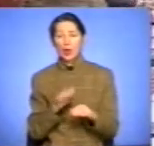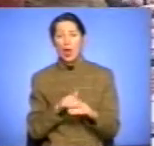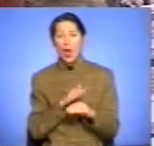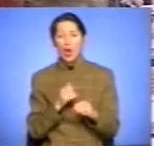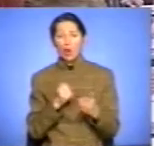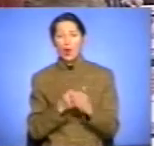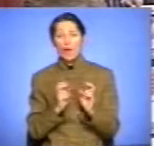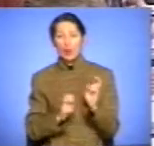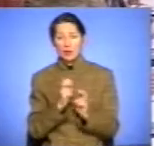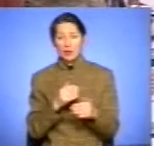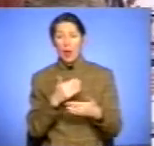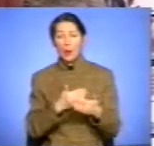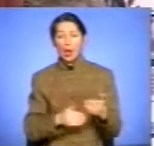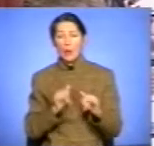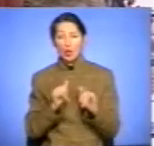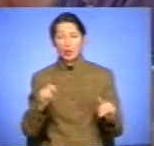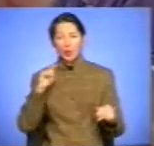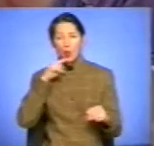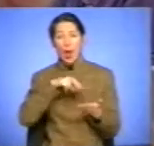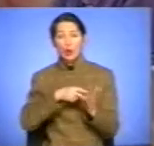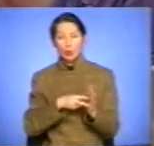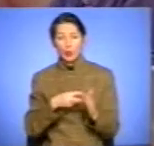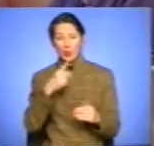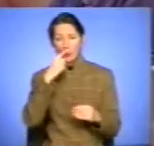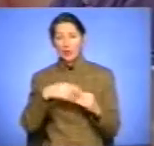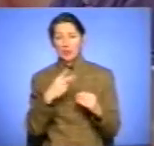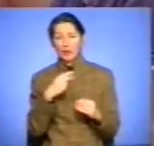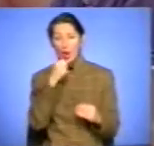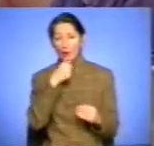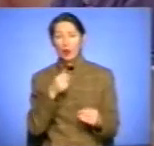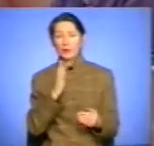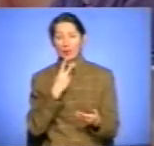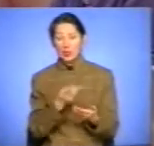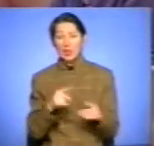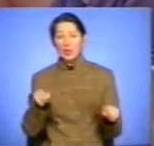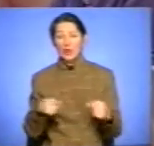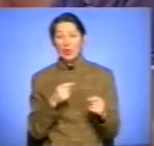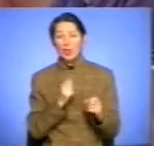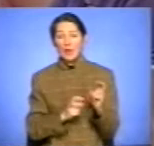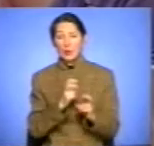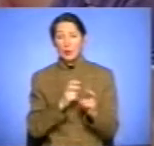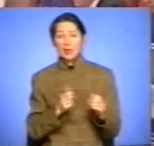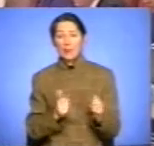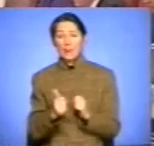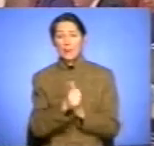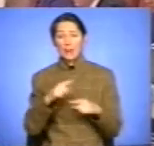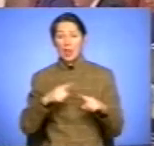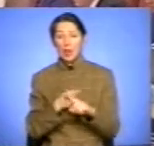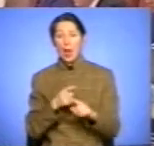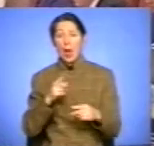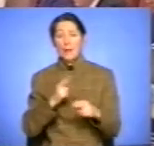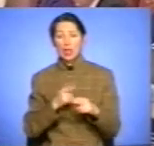програма розвитку економіки не найближчі два роки передбачає передусім створення виробництва із передовими технологіями у металургійні хімічній